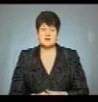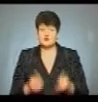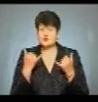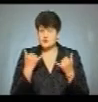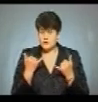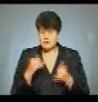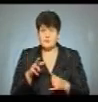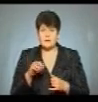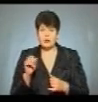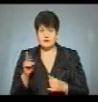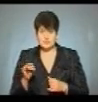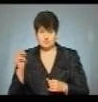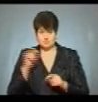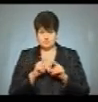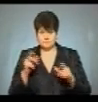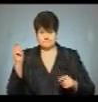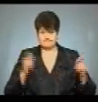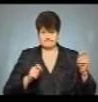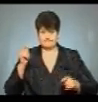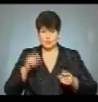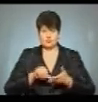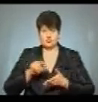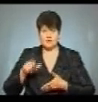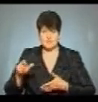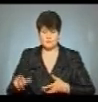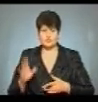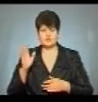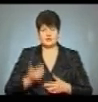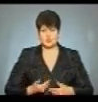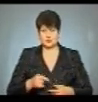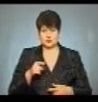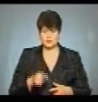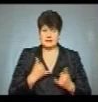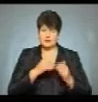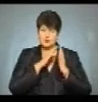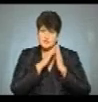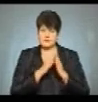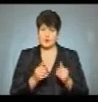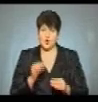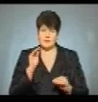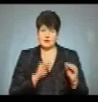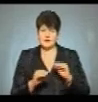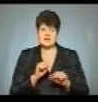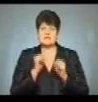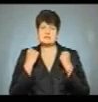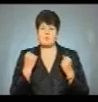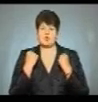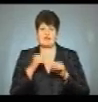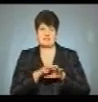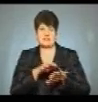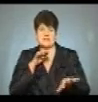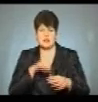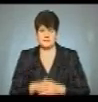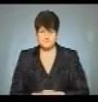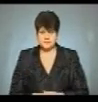Сьогодні до Миколинецької школи з'їжджаються учасники. Тут вони житимуть впродовж вишколу. Для ночівлі дітям облаштували спортивний зал. Ми